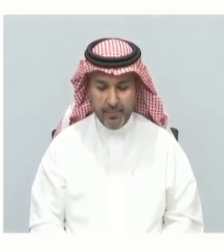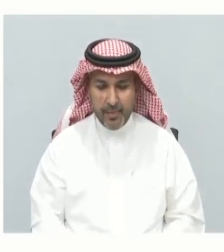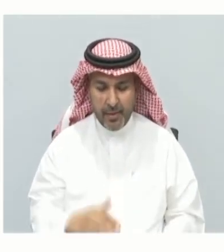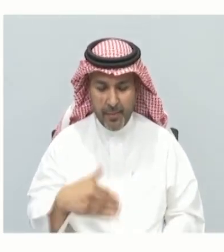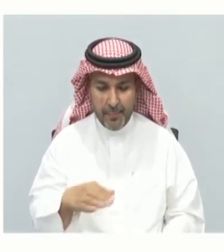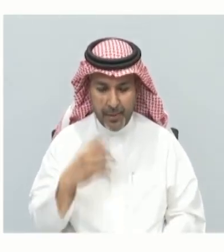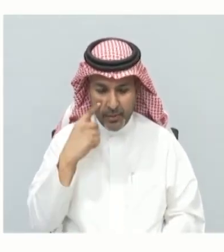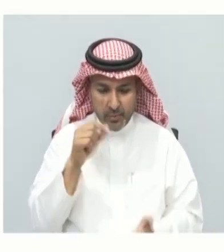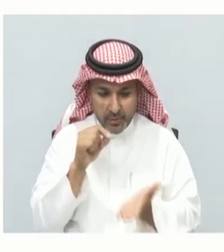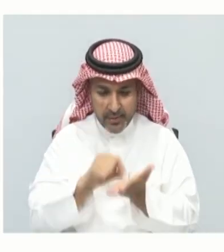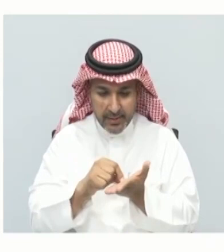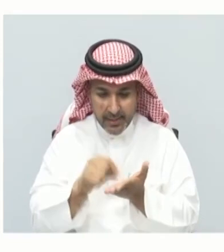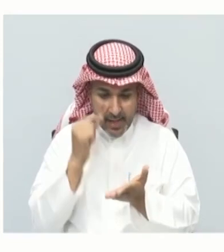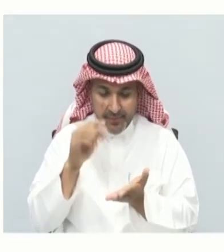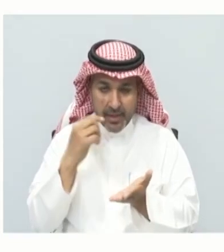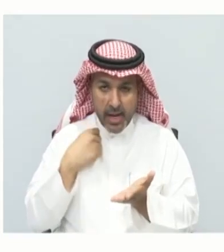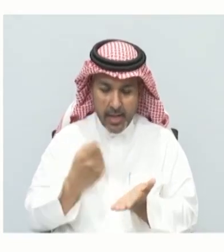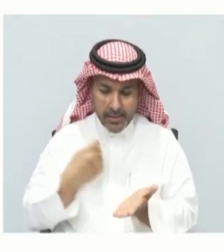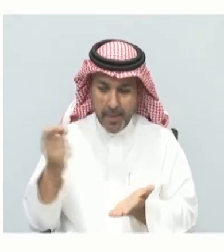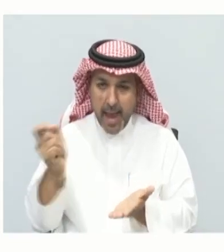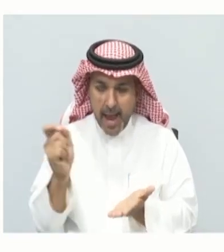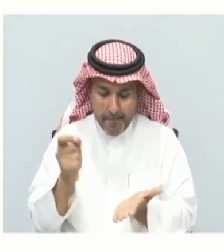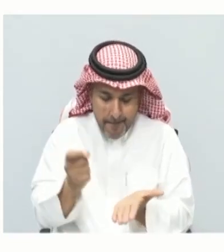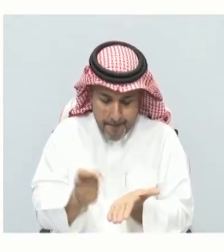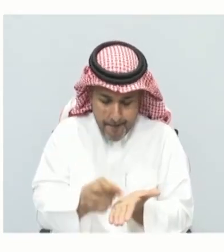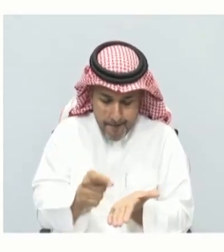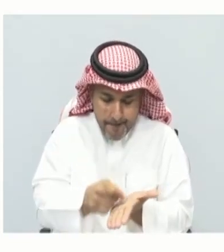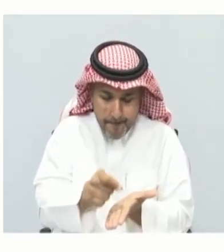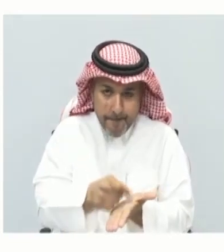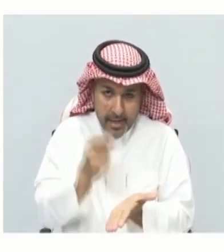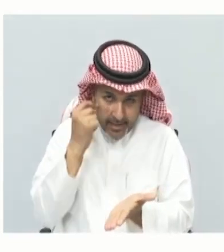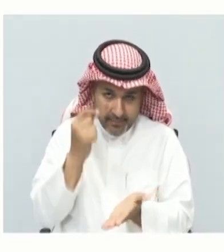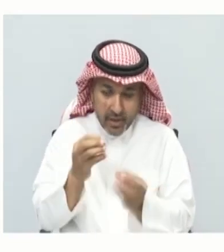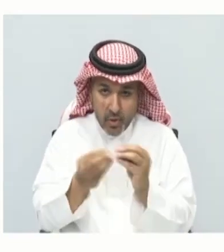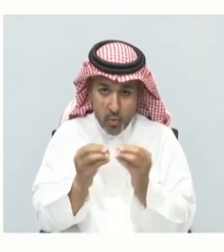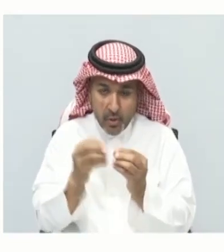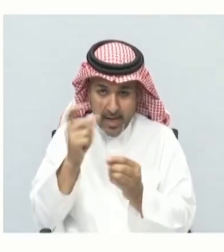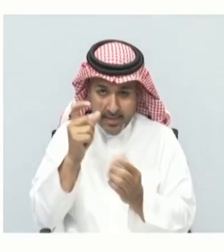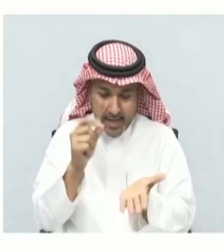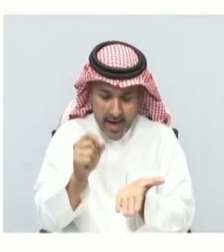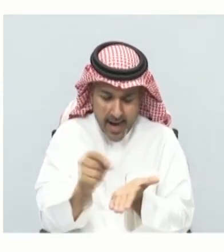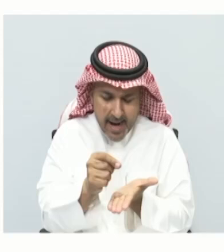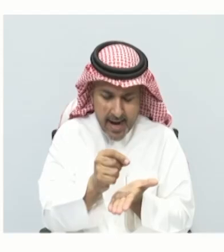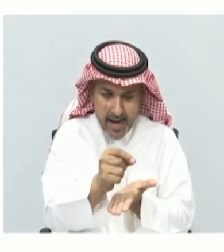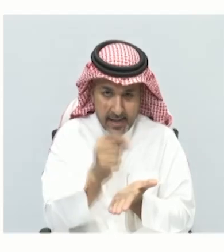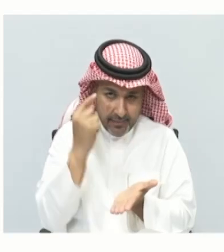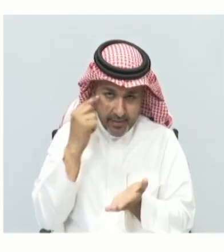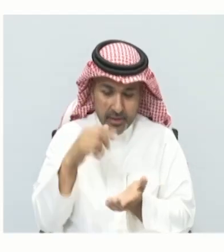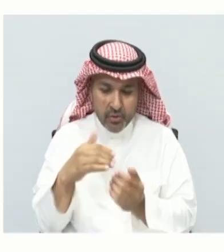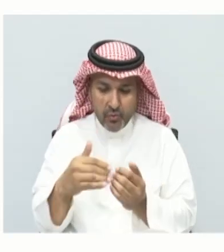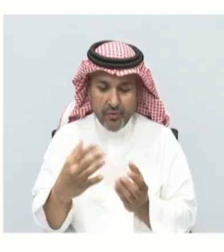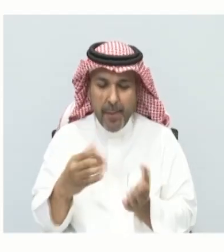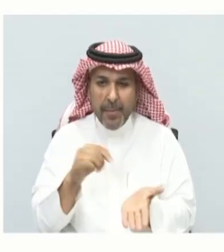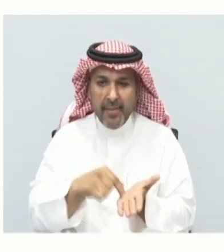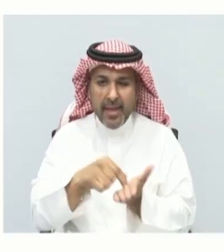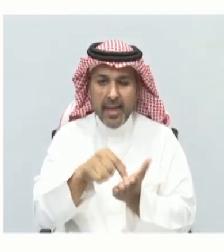بتوضيح النقاط المطلوبه مثل ما تراها هنا بعمليه ماذا اكسات بسيطه هذا هو نموذج الجسيم النقطي